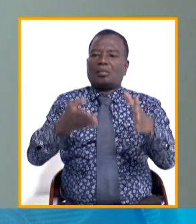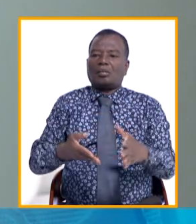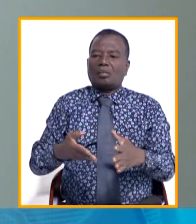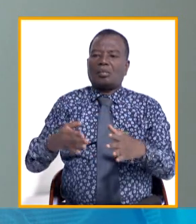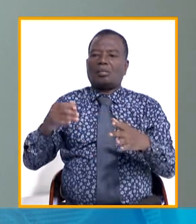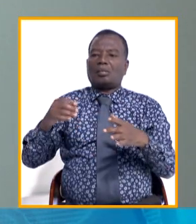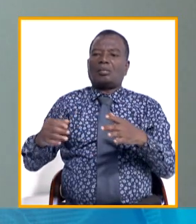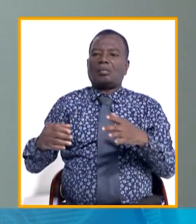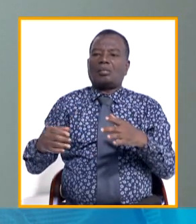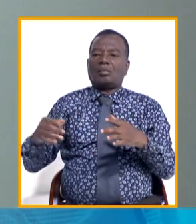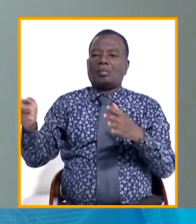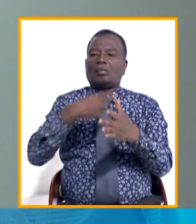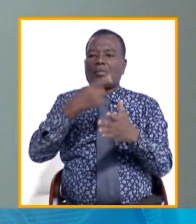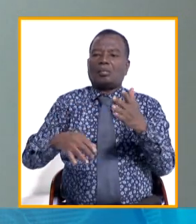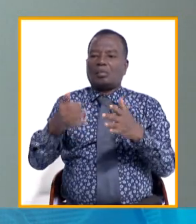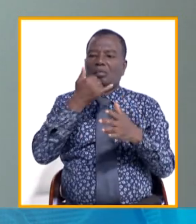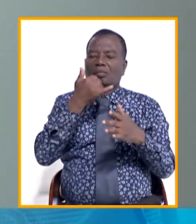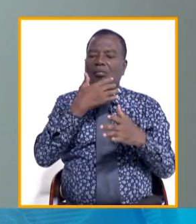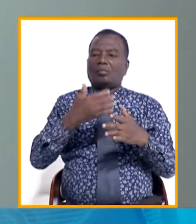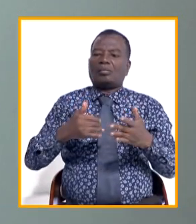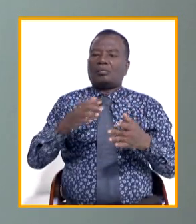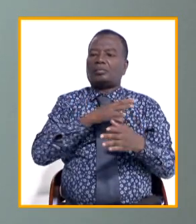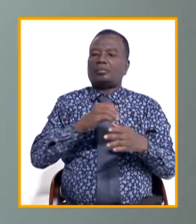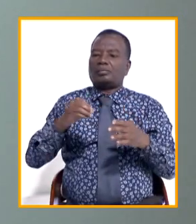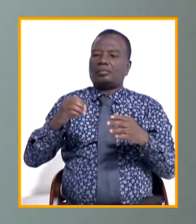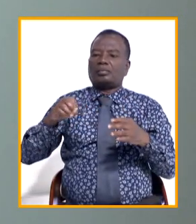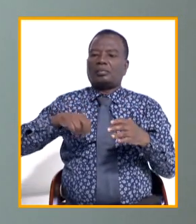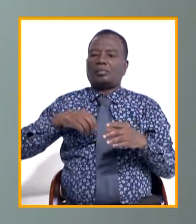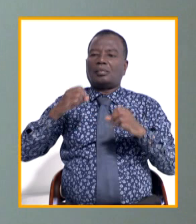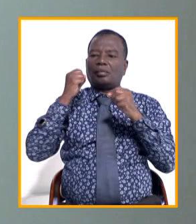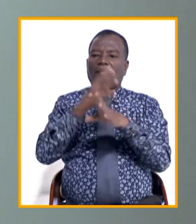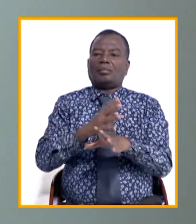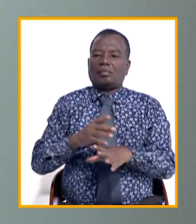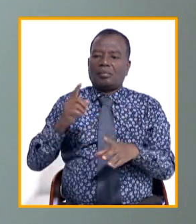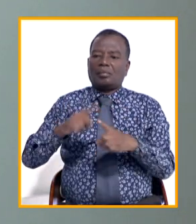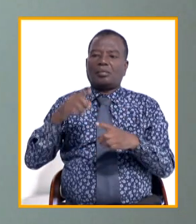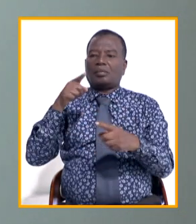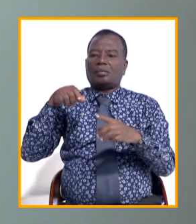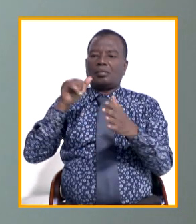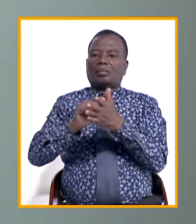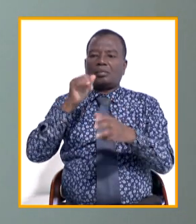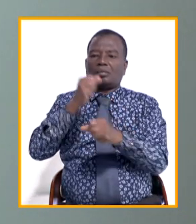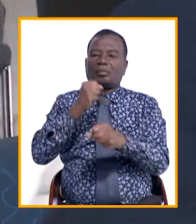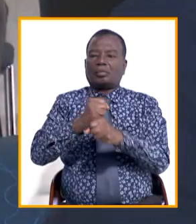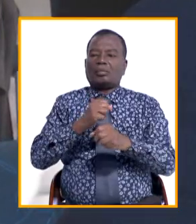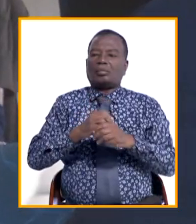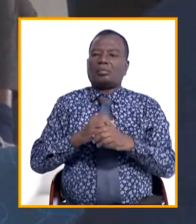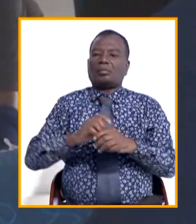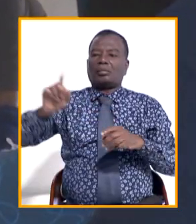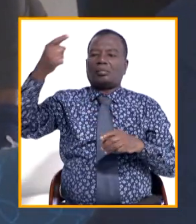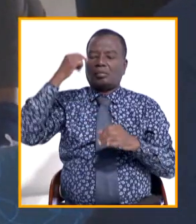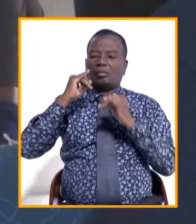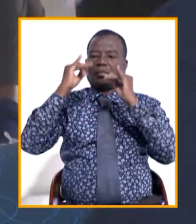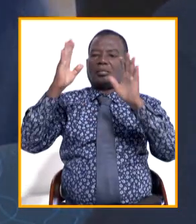ce fléau. Nous sommes suffisamment outillés pour pouvoir bien mener nos investigations au sortir de ce séminaire. Le